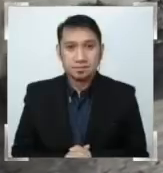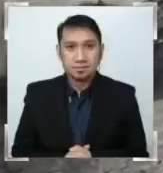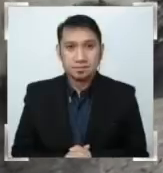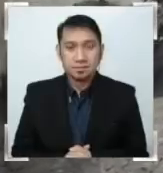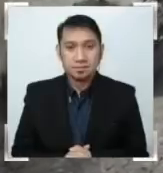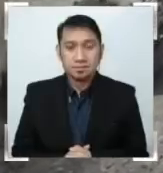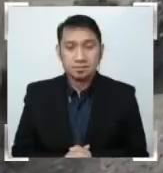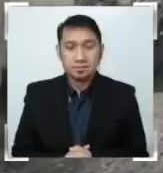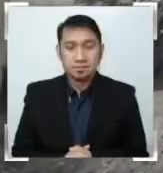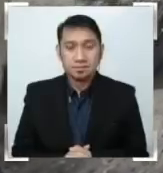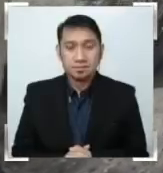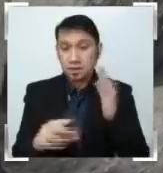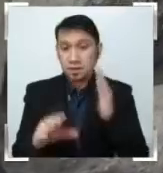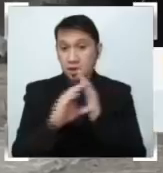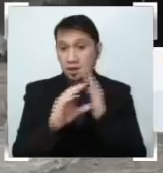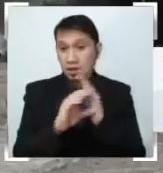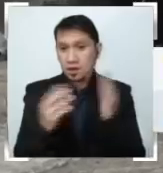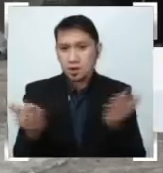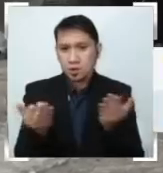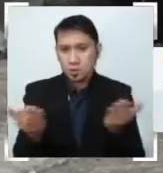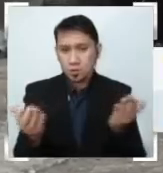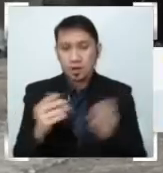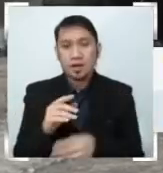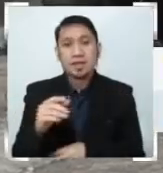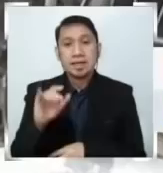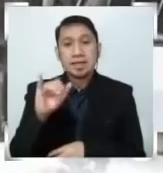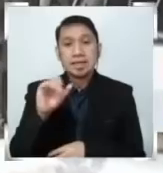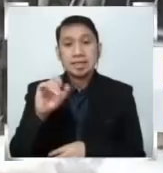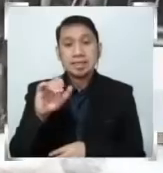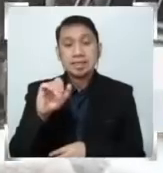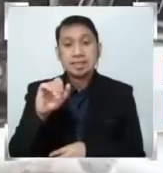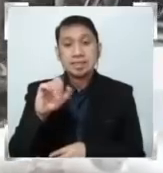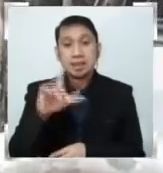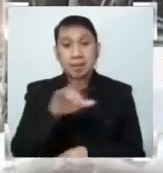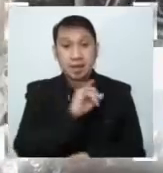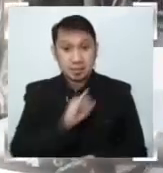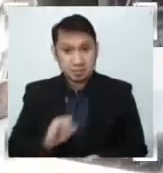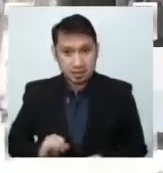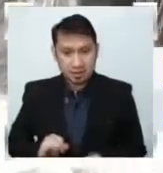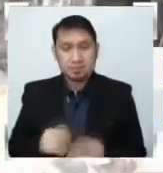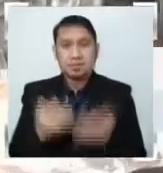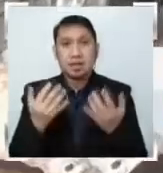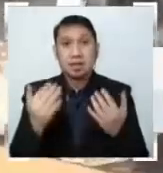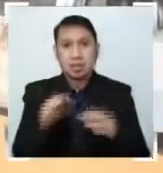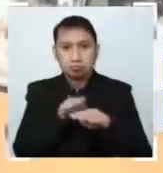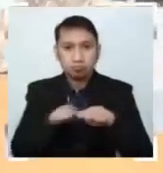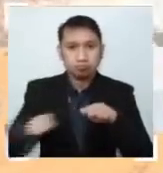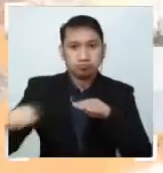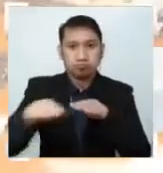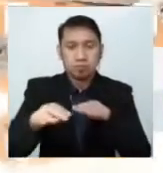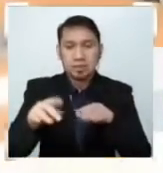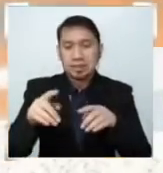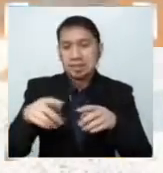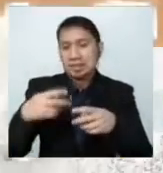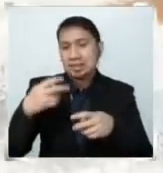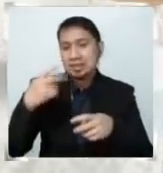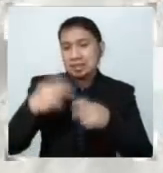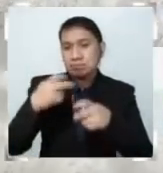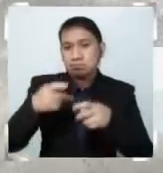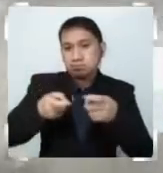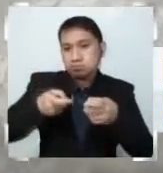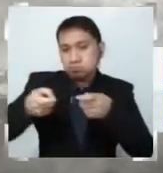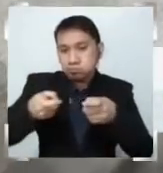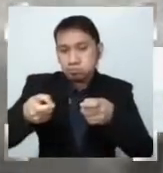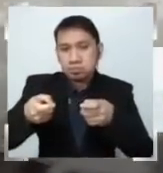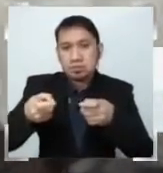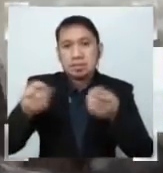Nasunog ang isang kotse sa tumawi ni Isabela at base sa investigasyon, nag-overtake ito pero hindi na nakontrol ang manibela hanggang sa bumangga